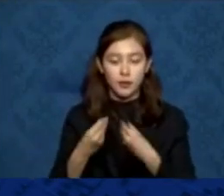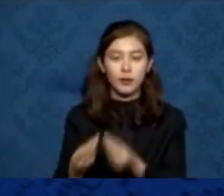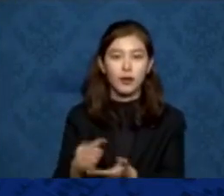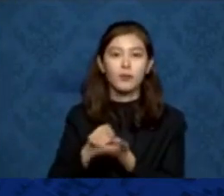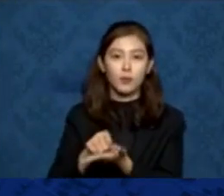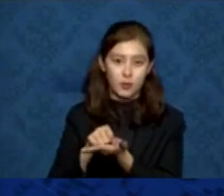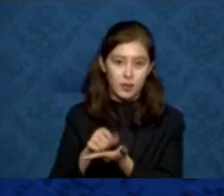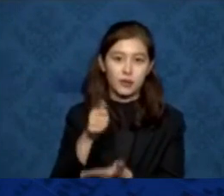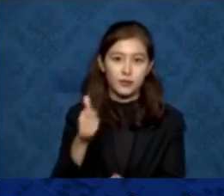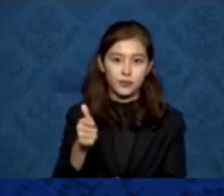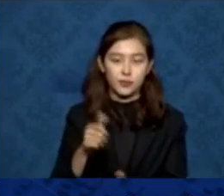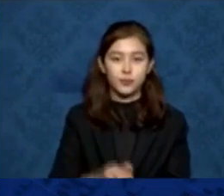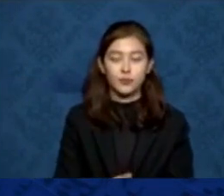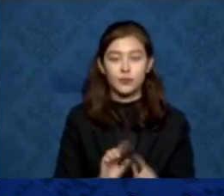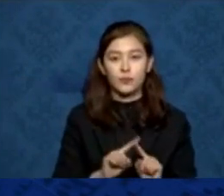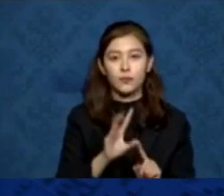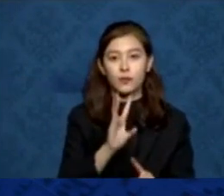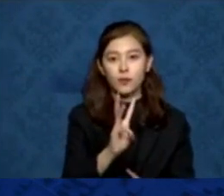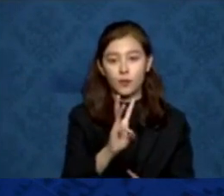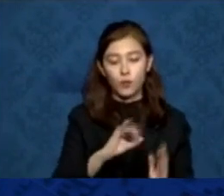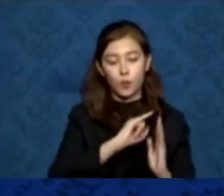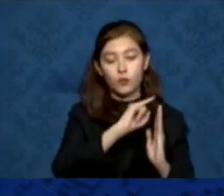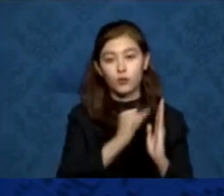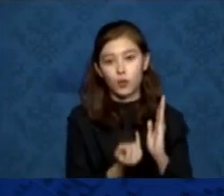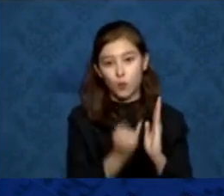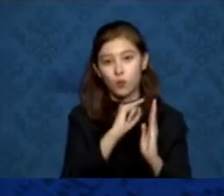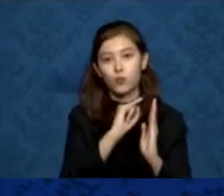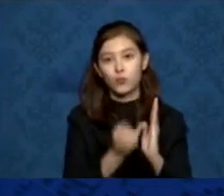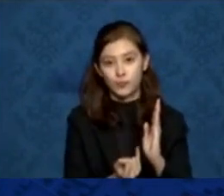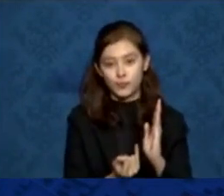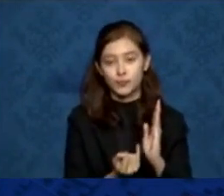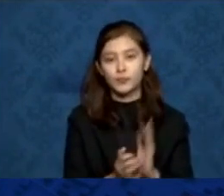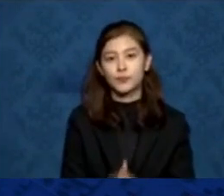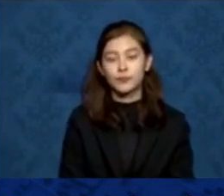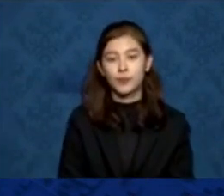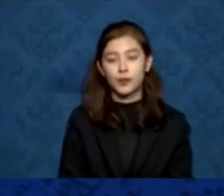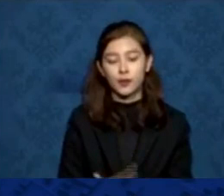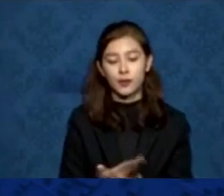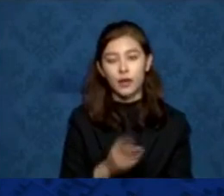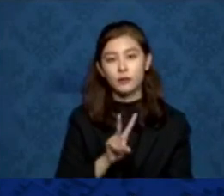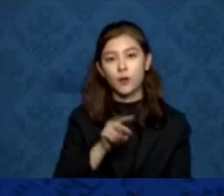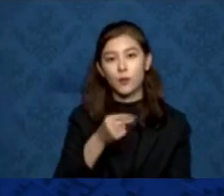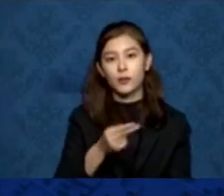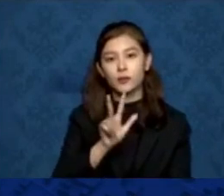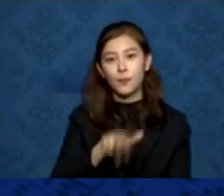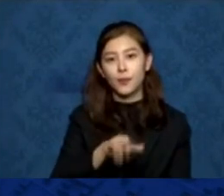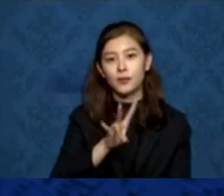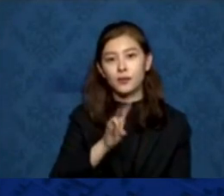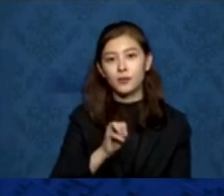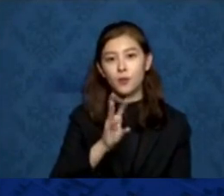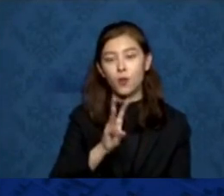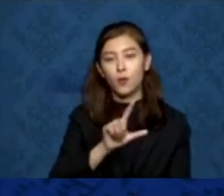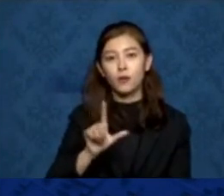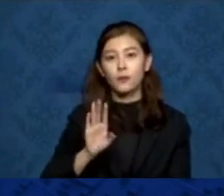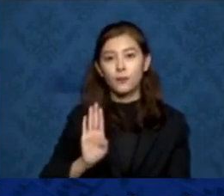118,361.1 ล้านบาทอีกด้วยซึ่งจะเป็นการเตรียมความพร้อมทำให้รัฐบาลมีกรอบในการลงทุนในระยะกลางแล้วก็ระยะยาวมากขึ้นใน